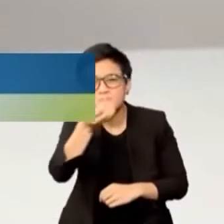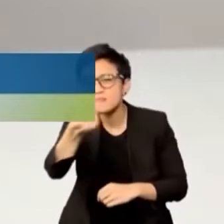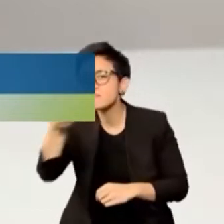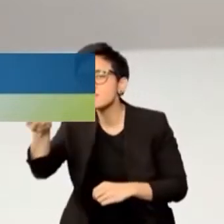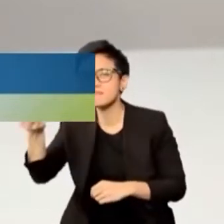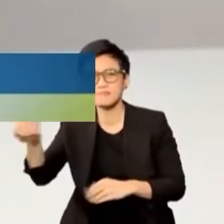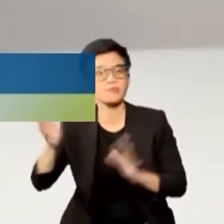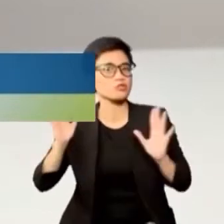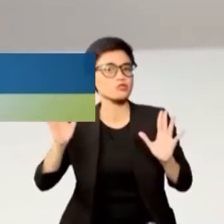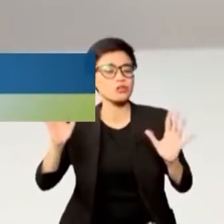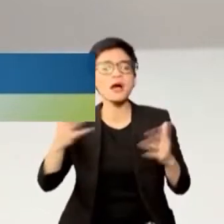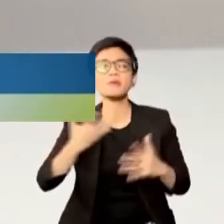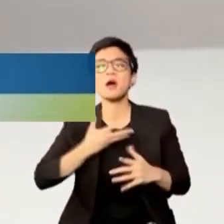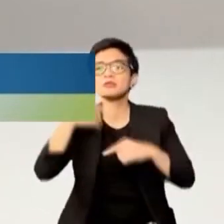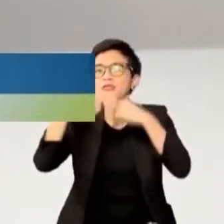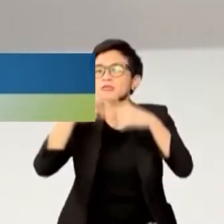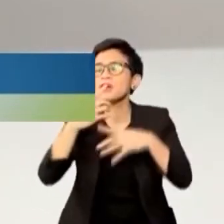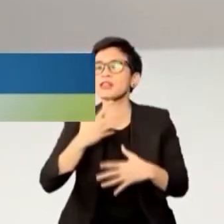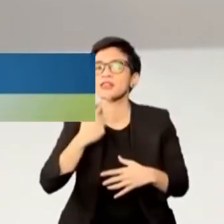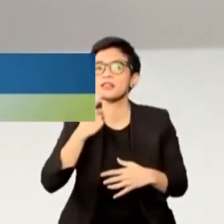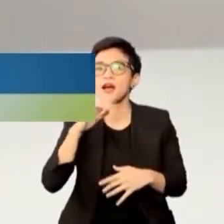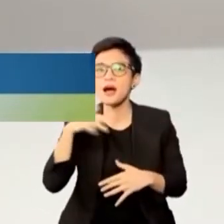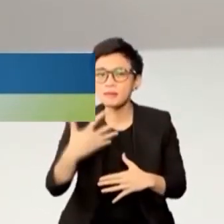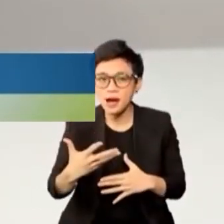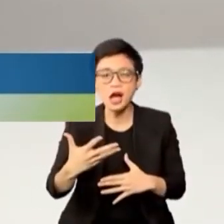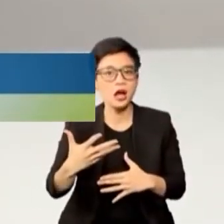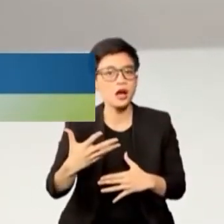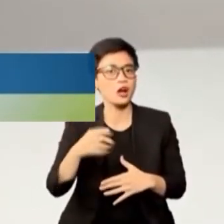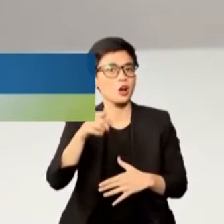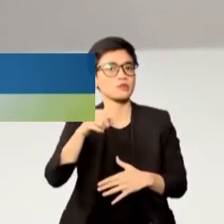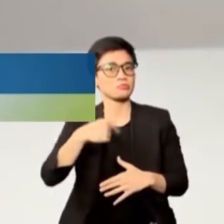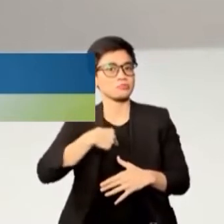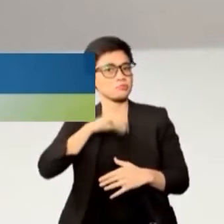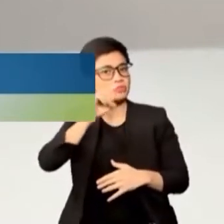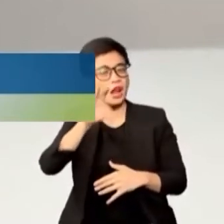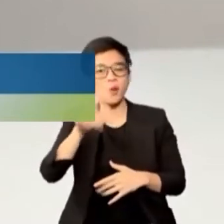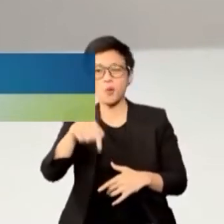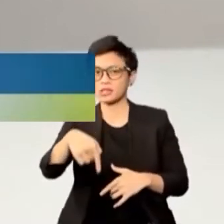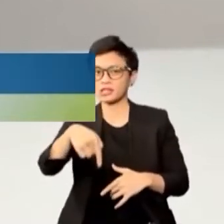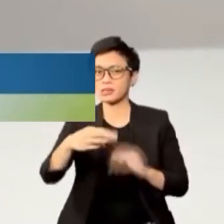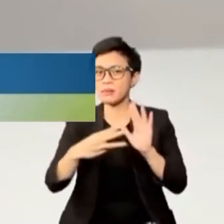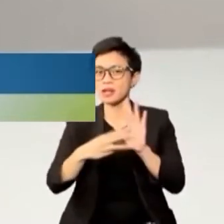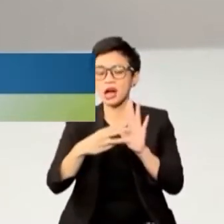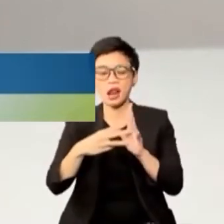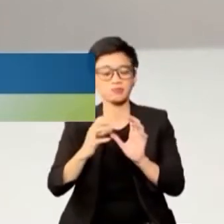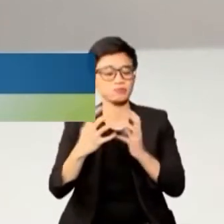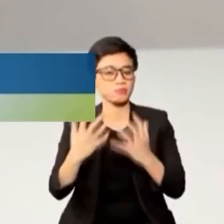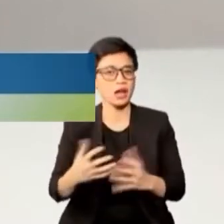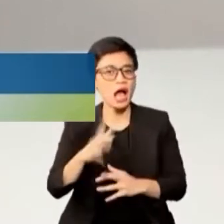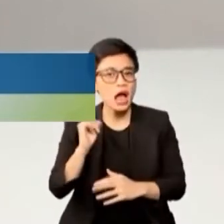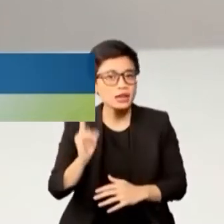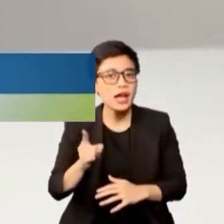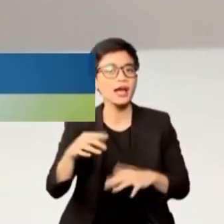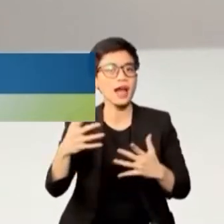Bagaimana dipahami bahwa ini ada satu permasalahan besar yang harus dipahami dan dilakukan oleh